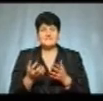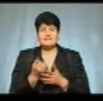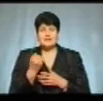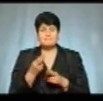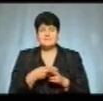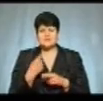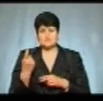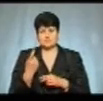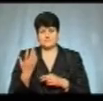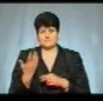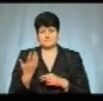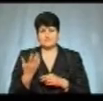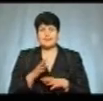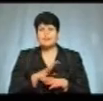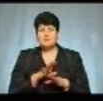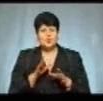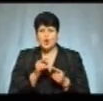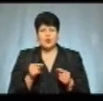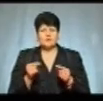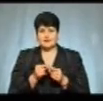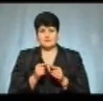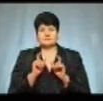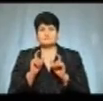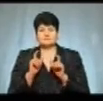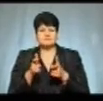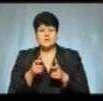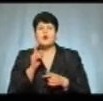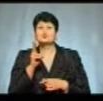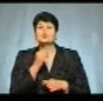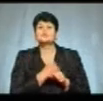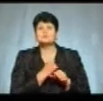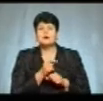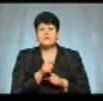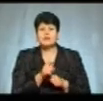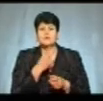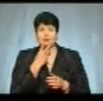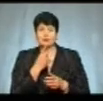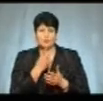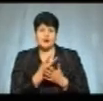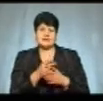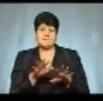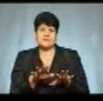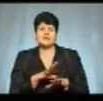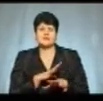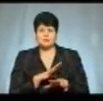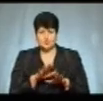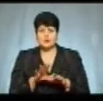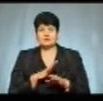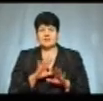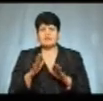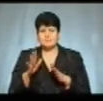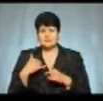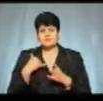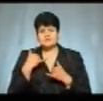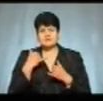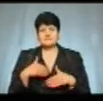безхазяйні. Конкретно не було повідомлено, хто це зробив, але було показано місце, де ці відходи були. По таких випадках ми